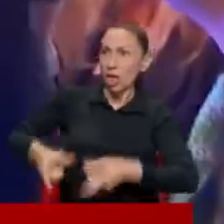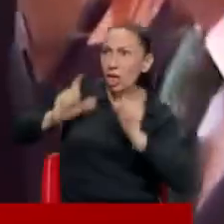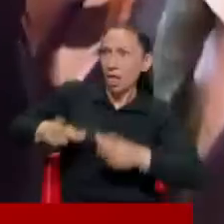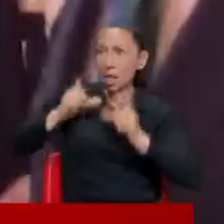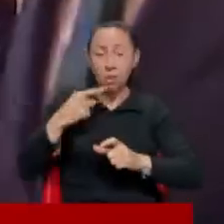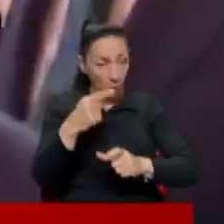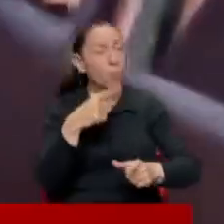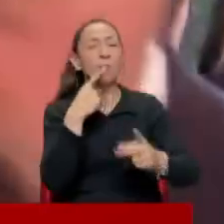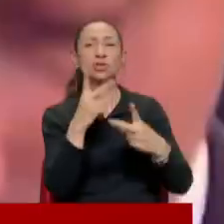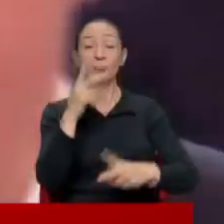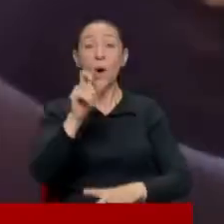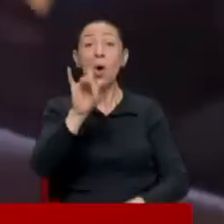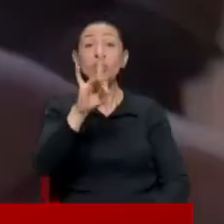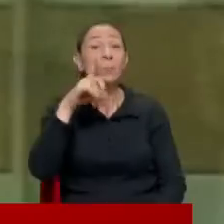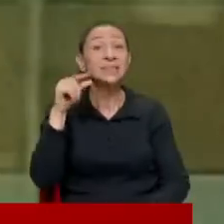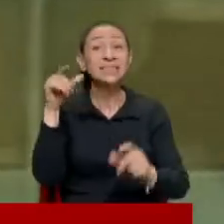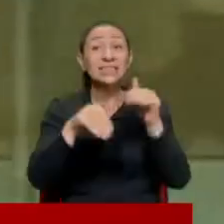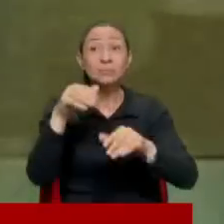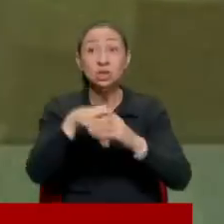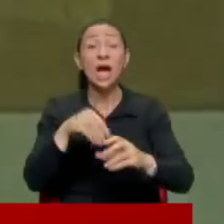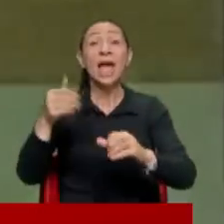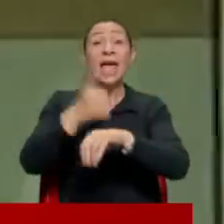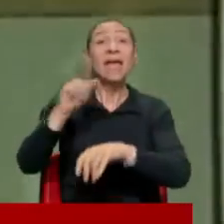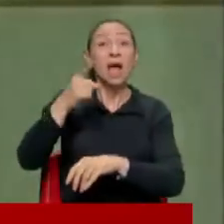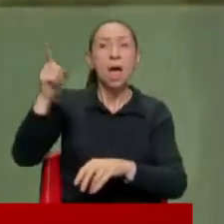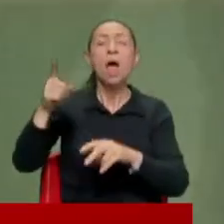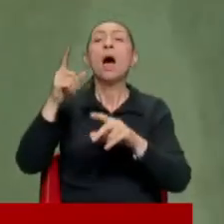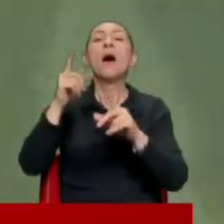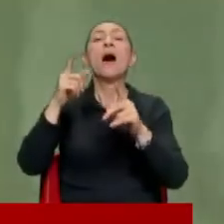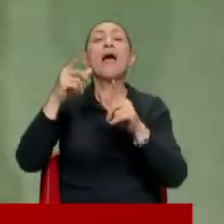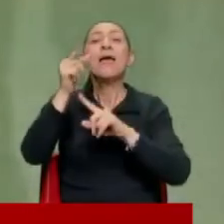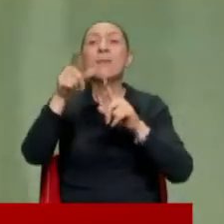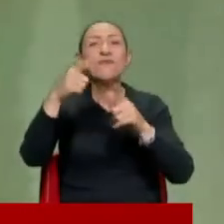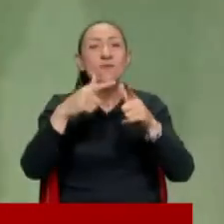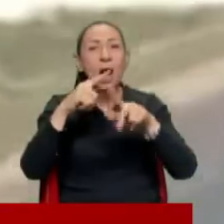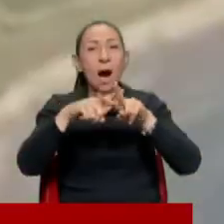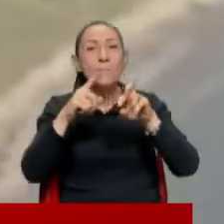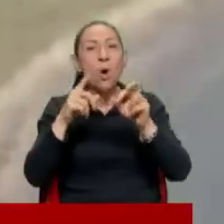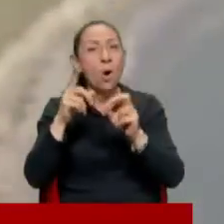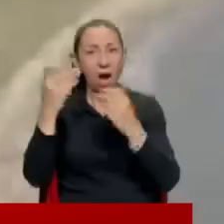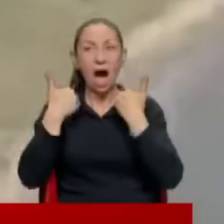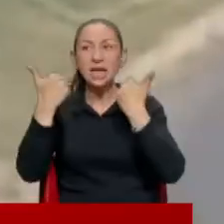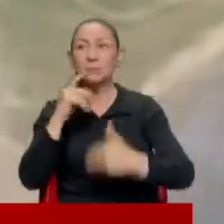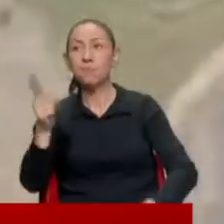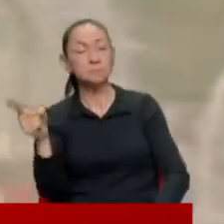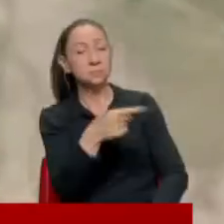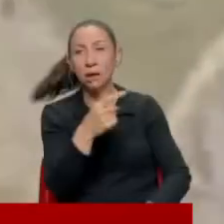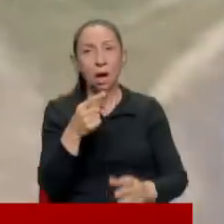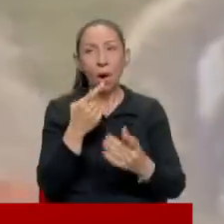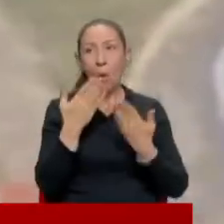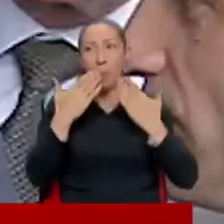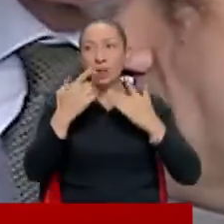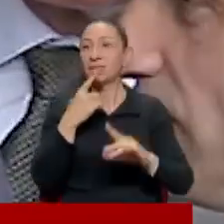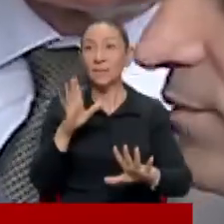getirmişti bu iddiayı. 14 Mayıs seçimleri için İktidar İmralı'ya yargı cephesinden birini gönderdi dedi. Yalanlama gelmedi.